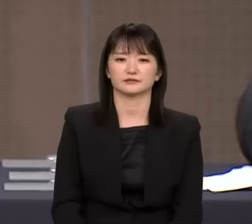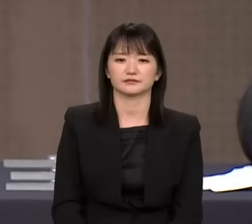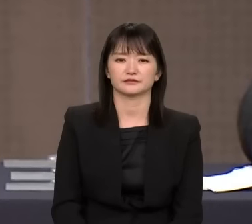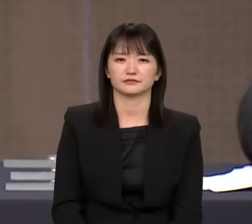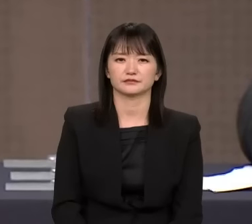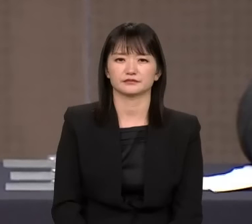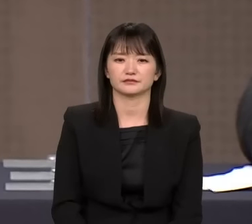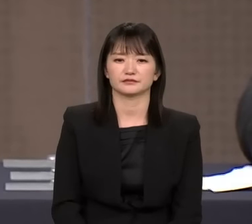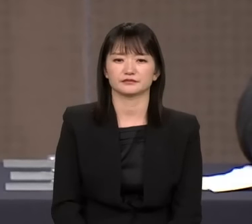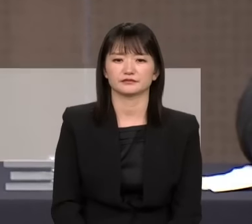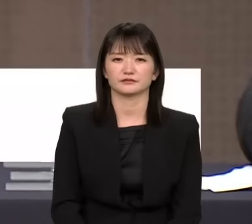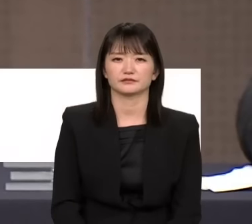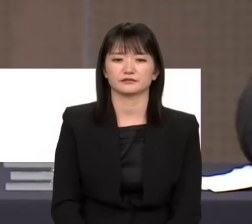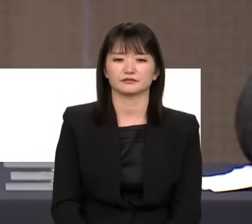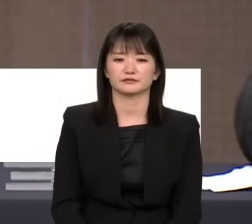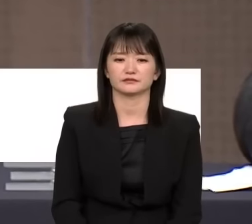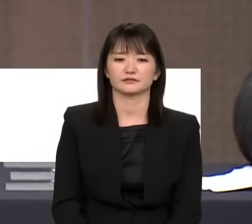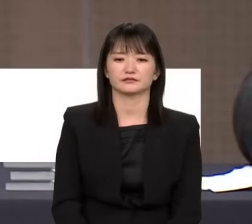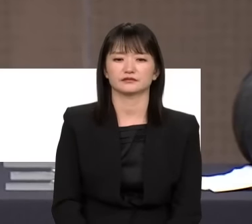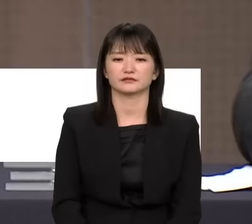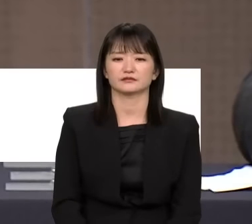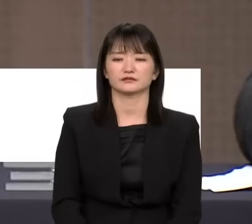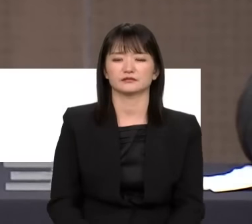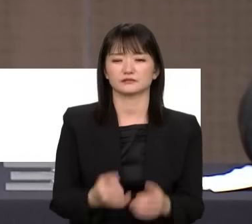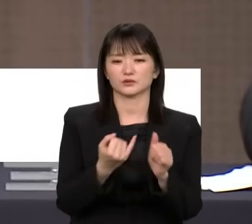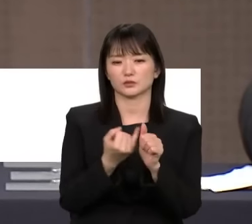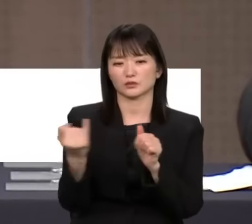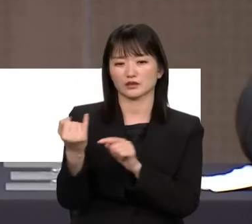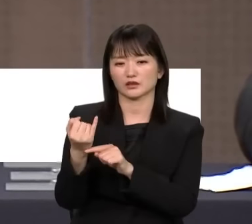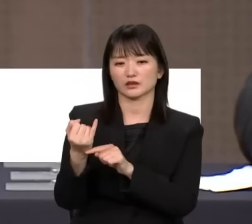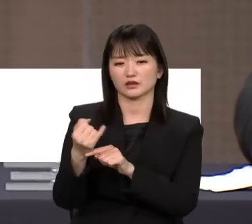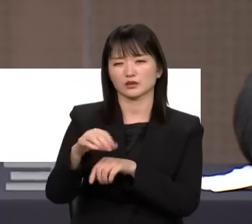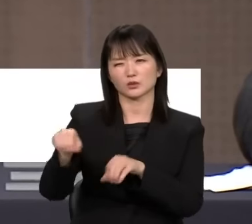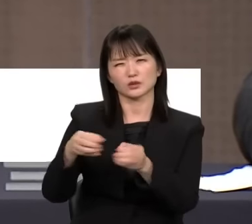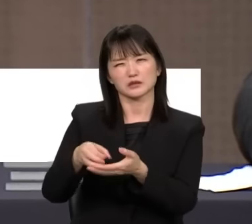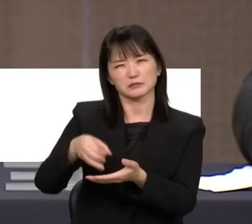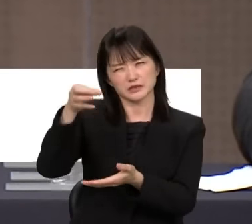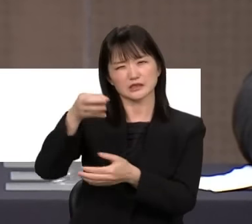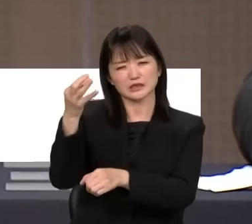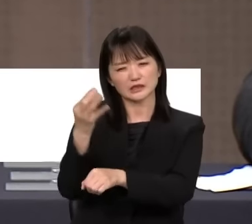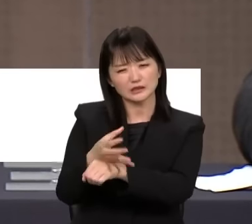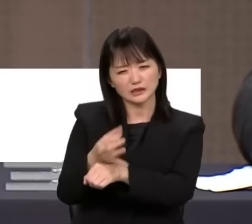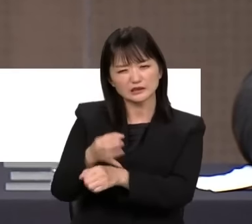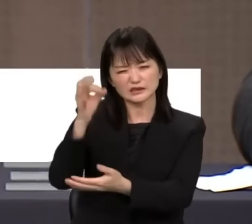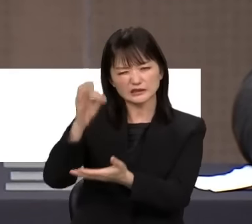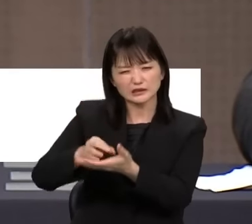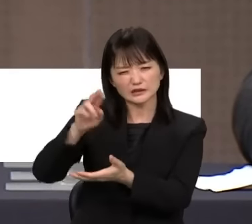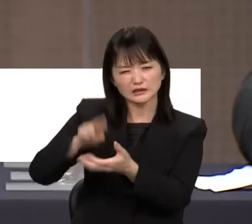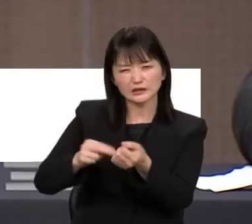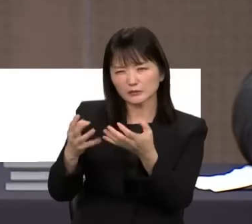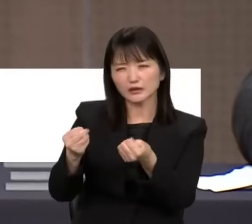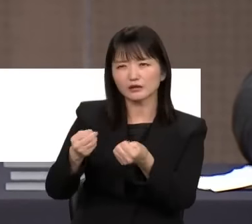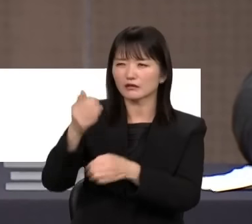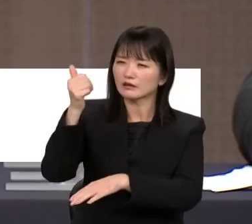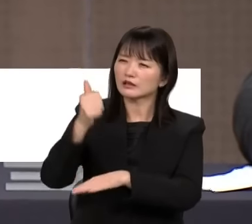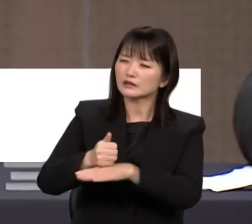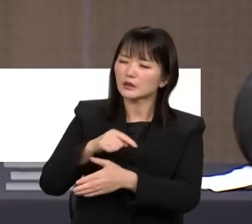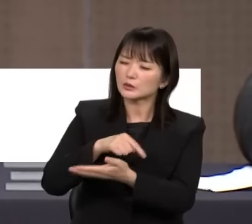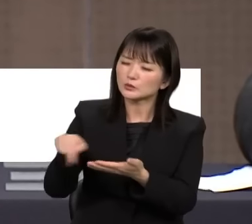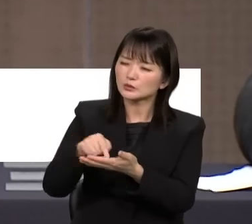했습니다 오히려 조금 비쌀 때 사서 좀 쌀 때 매각한게 많아서 나중에 뭐 수천만 원의